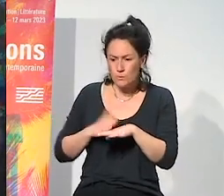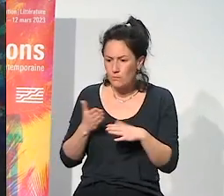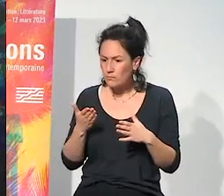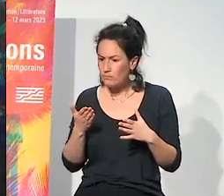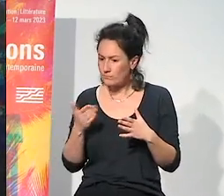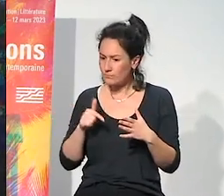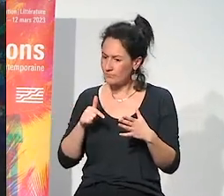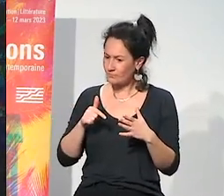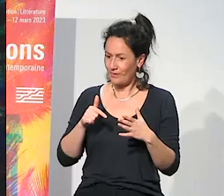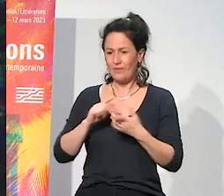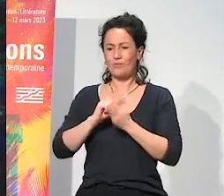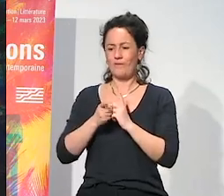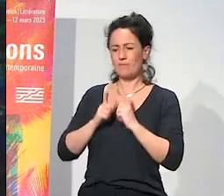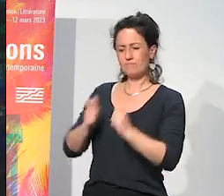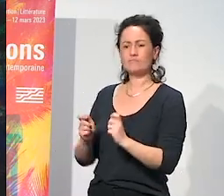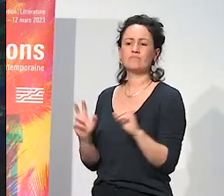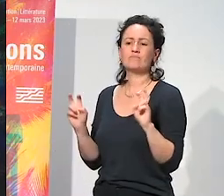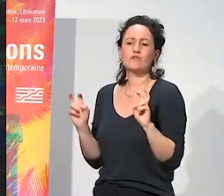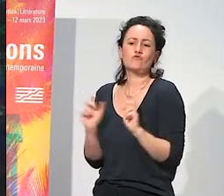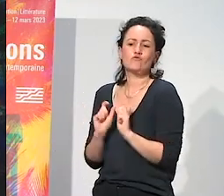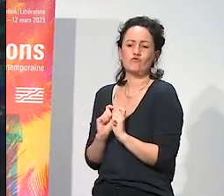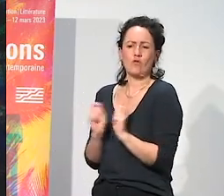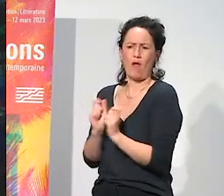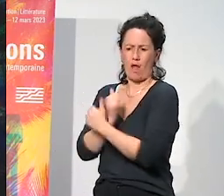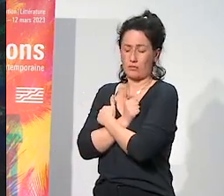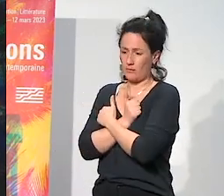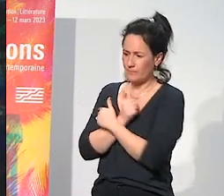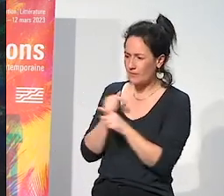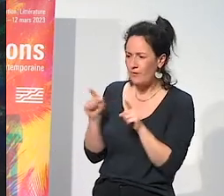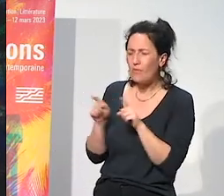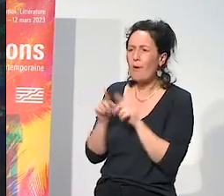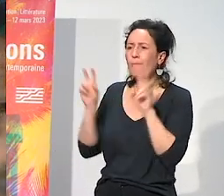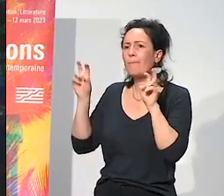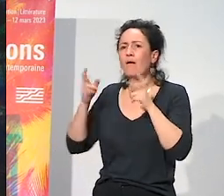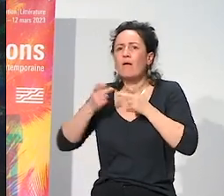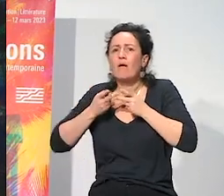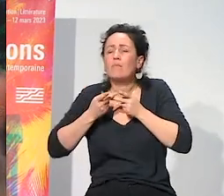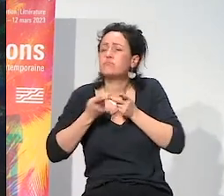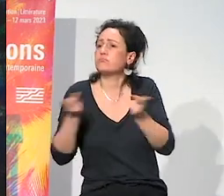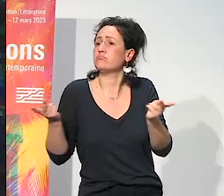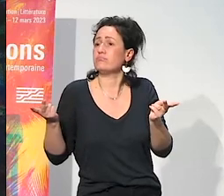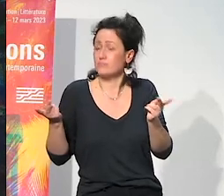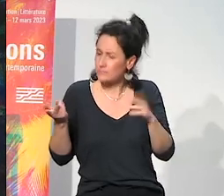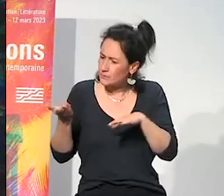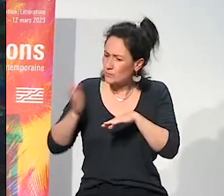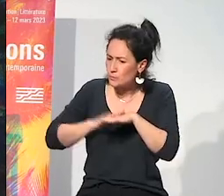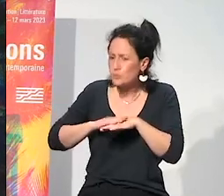Et en l'appelant journal, il y a vraiment quelque chose du dévoiement dès le départ. Et après vont suivre